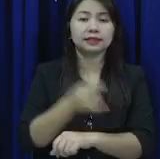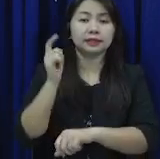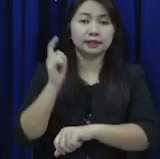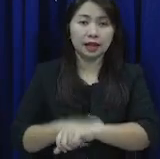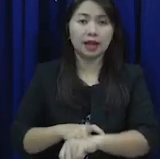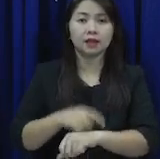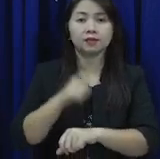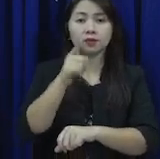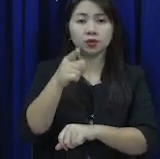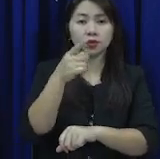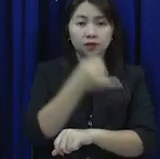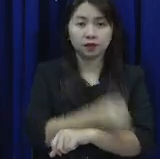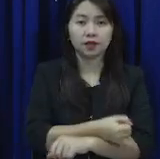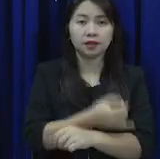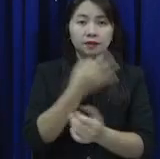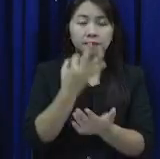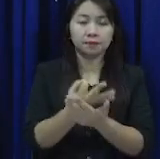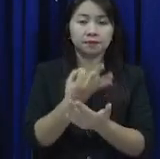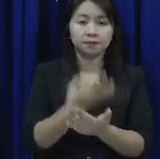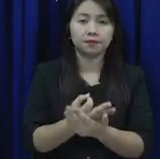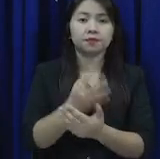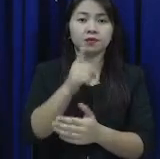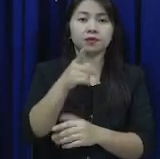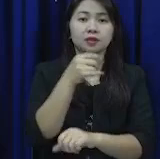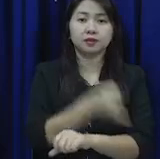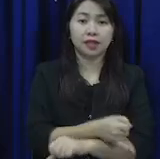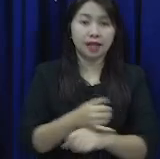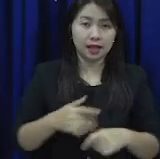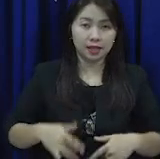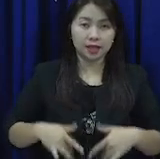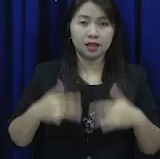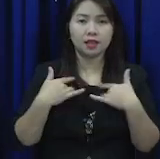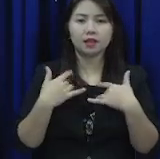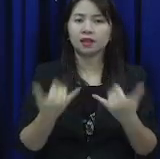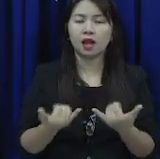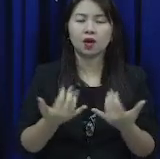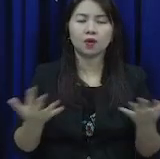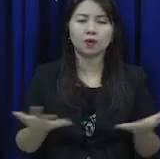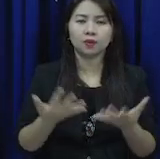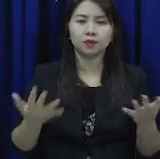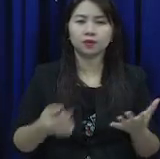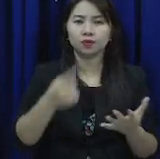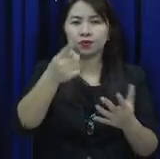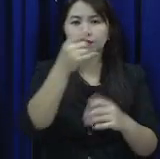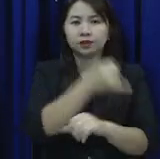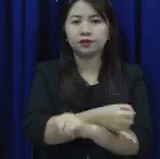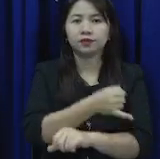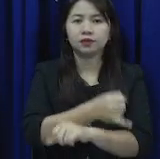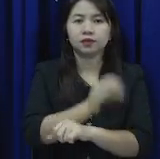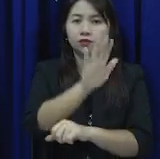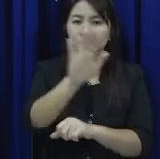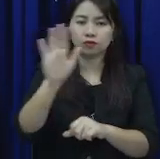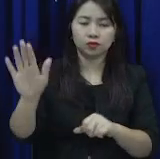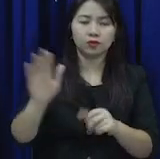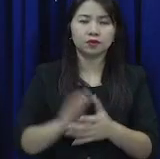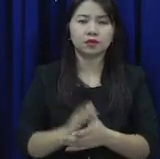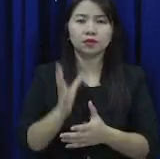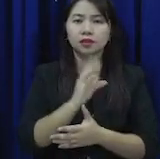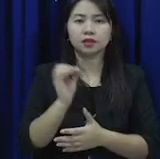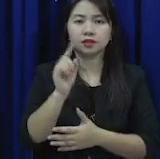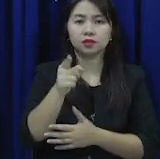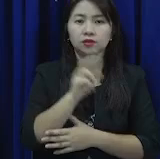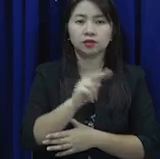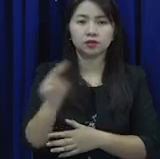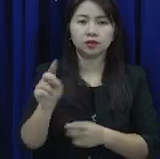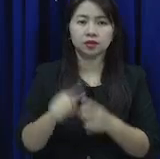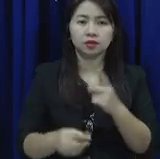you're investing money ' ba saan din niyo ini-invest yyung mga bagay na iyan dapat You have to learn and you have to grow that as you invest